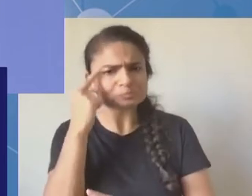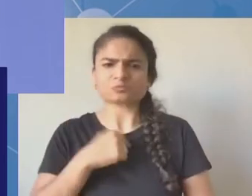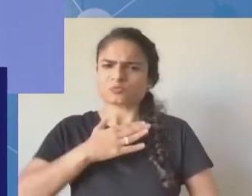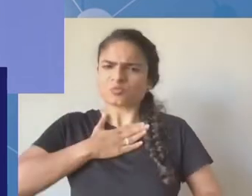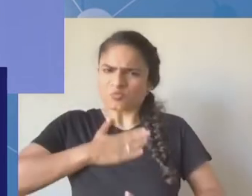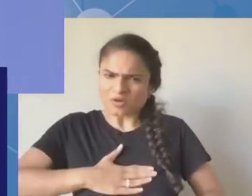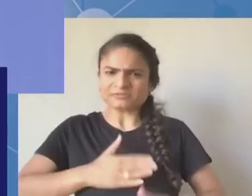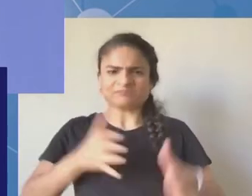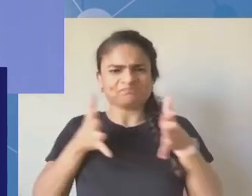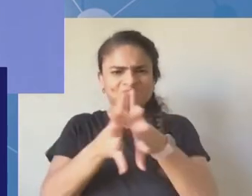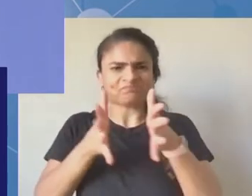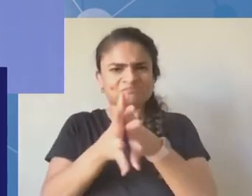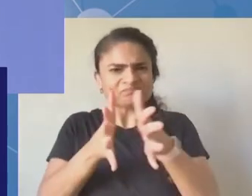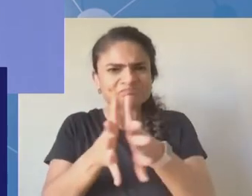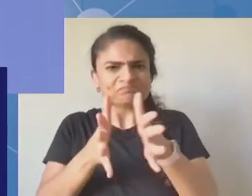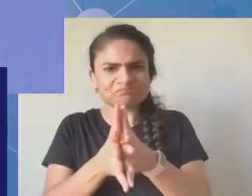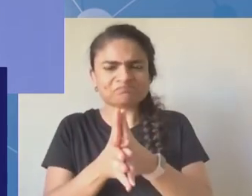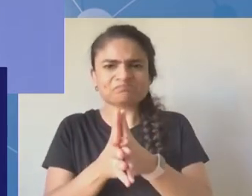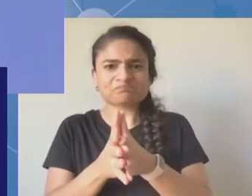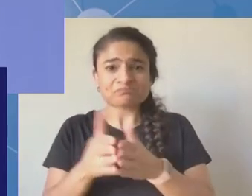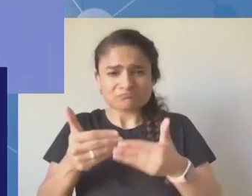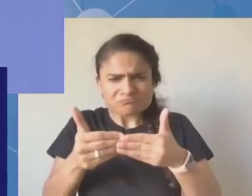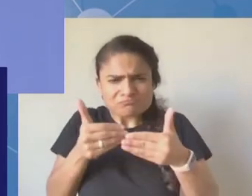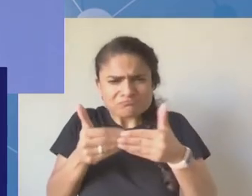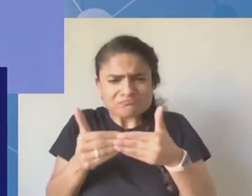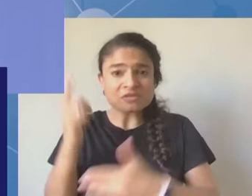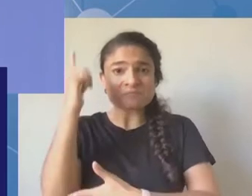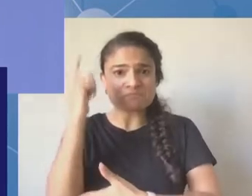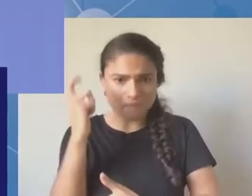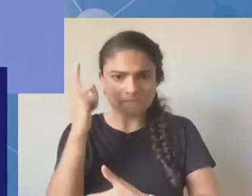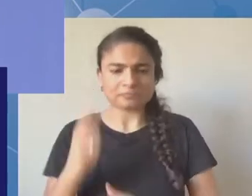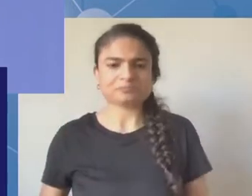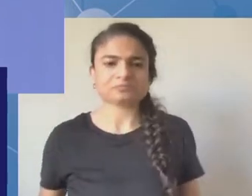الرئيسية. الجالسة على جهة